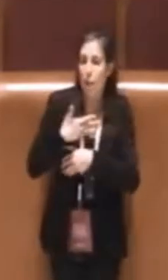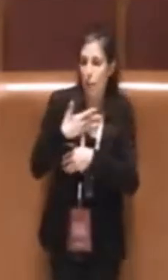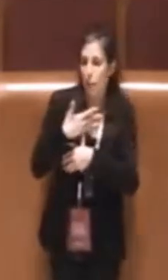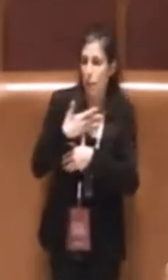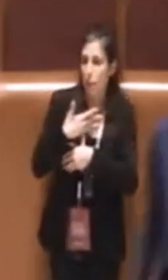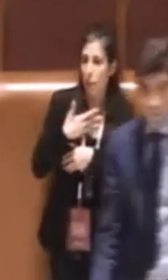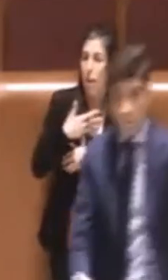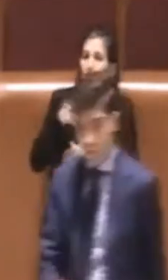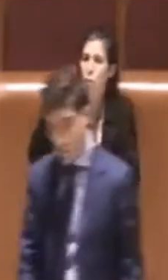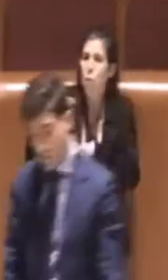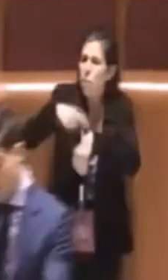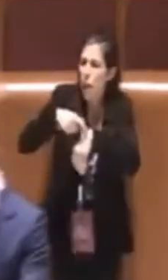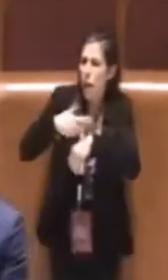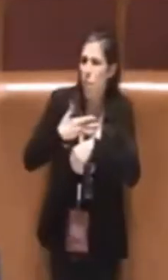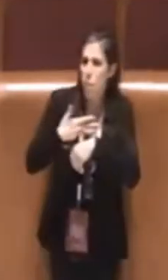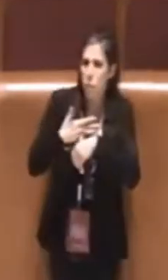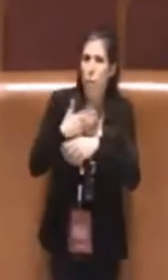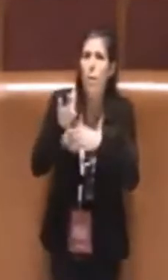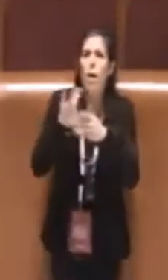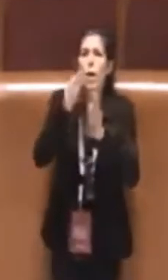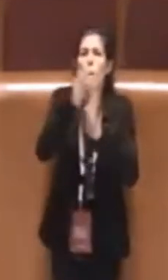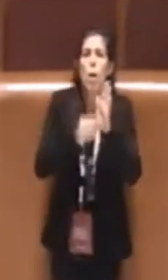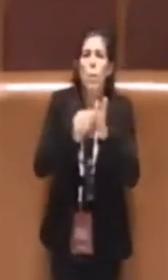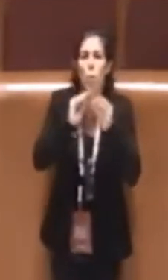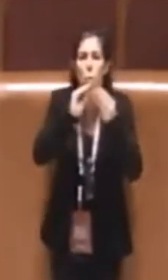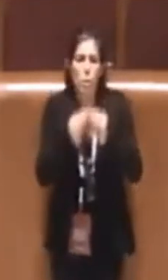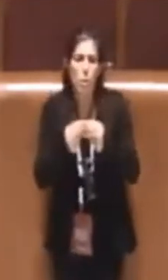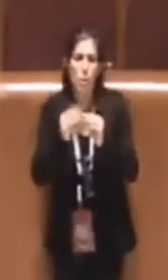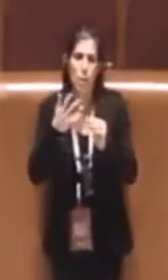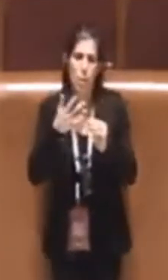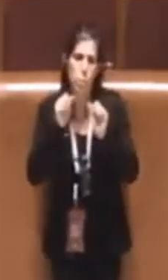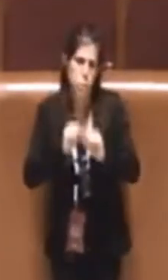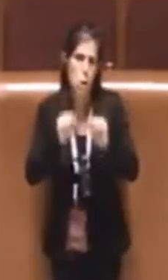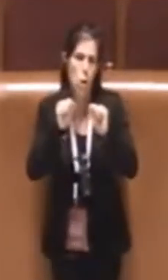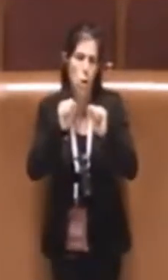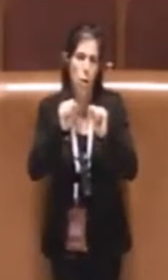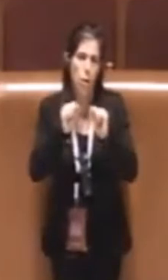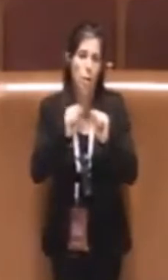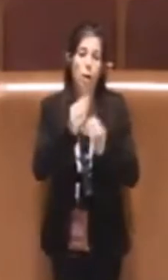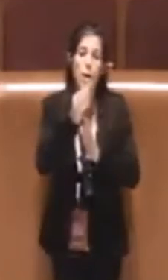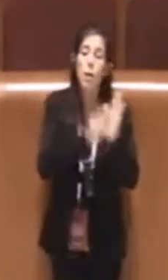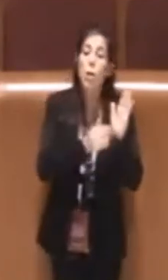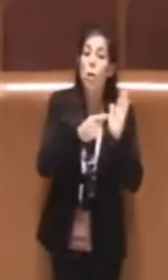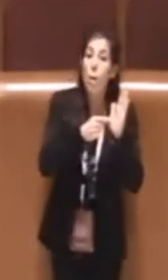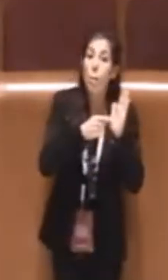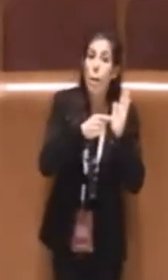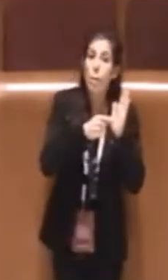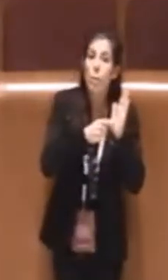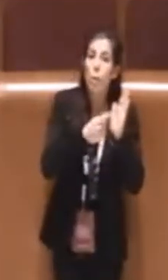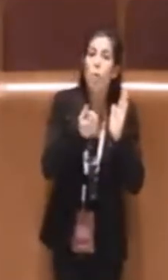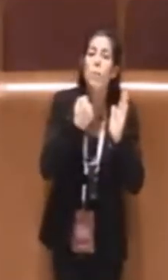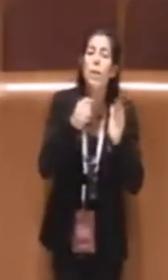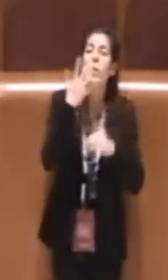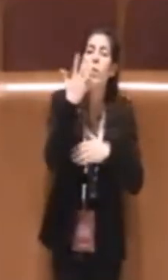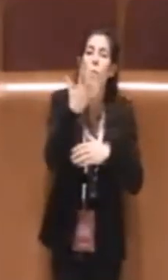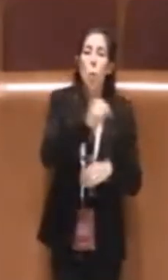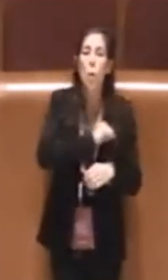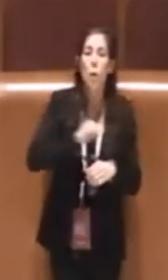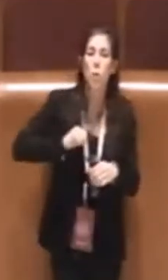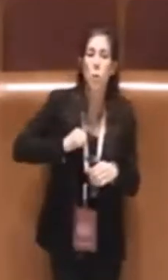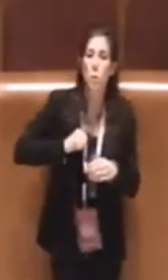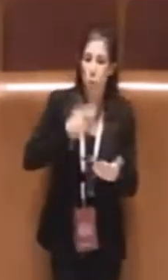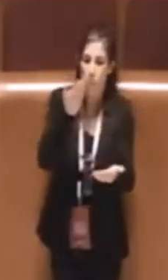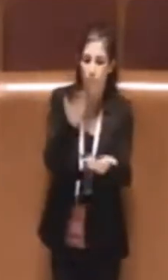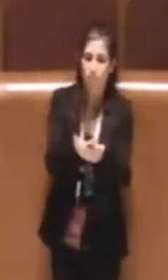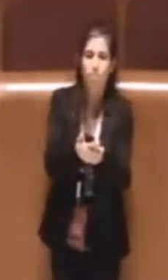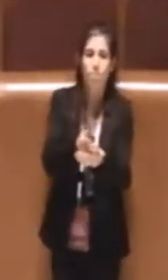poter portare delle modifiche o un nuovo regolamento. Peraltro questo regolamento è stato protocollato il 5 giugno. Quando viene